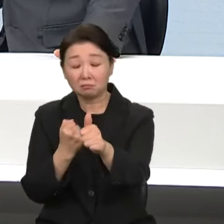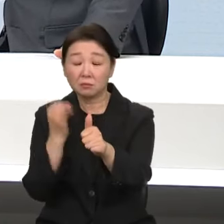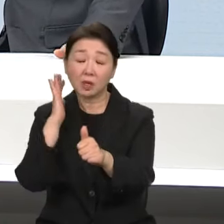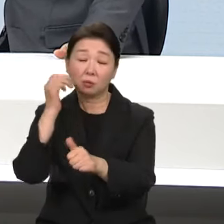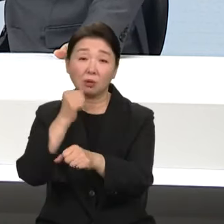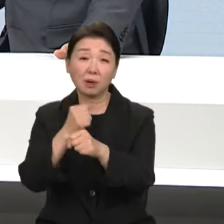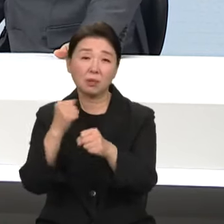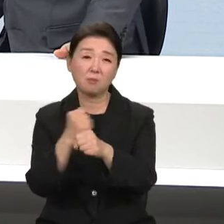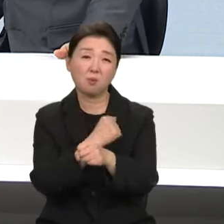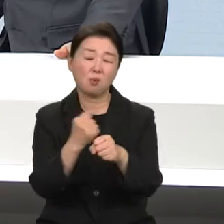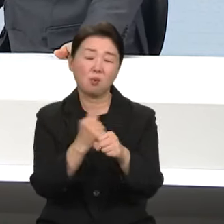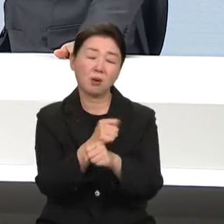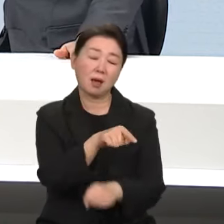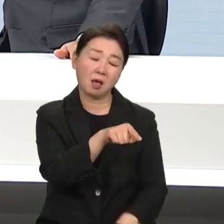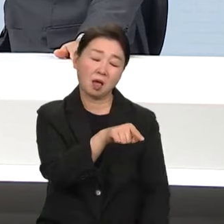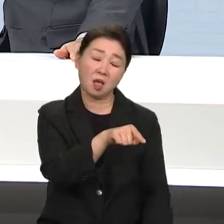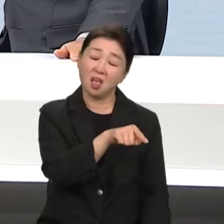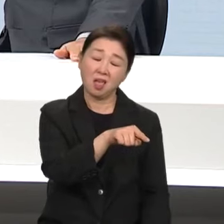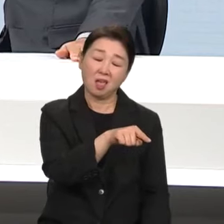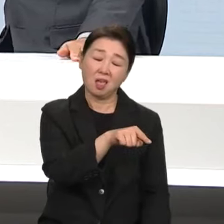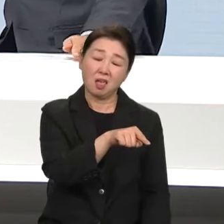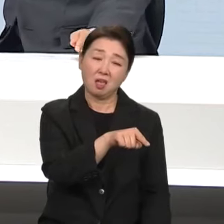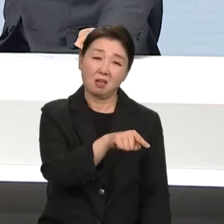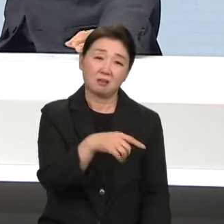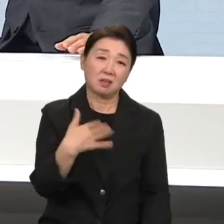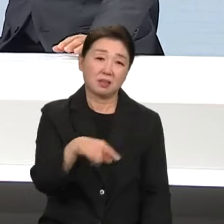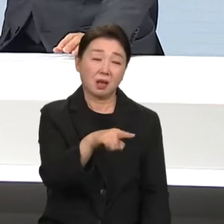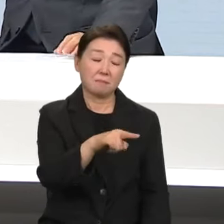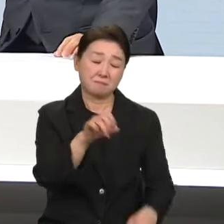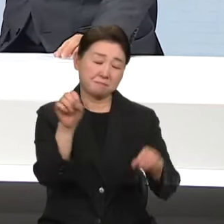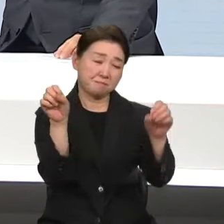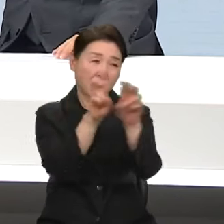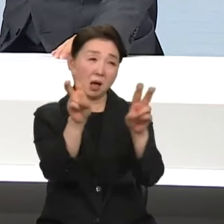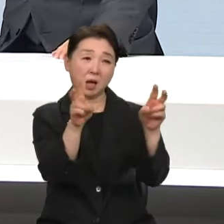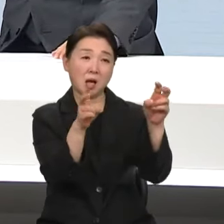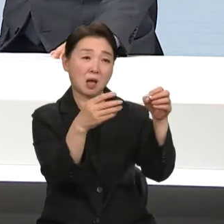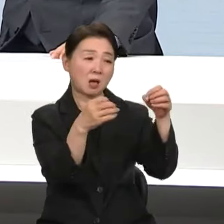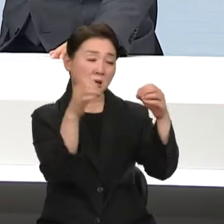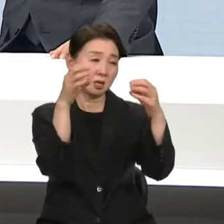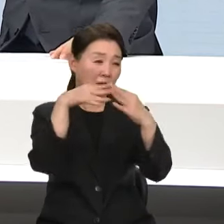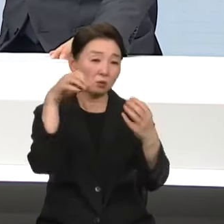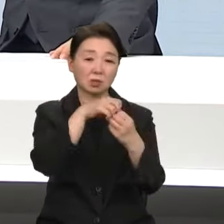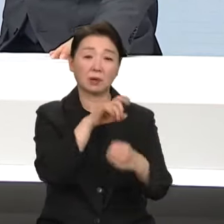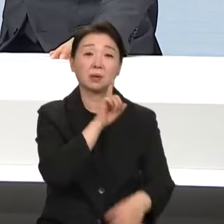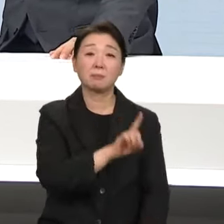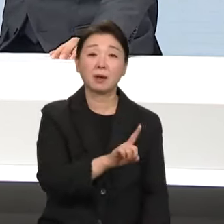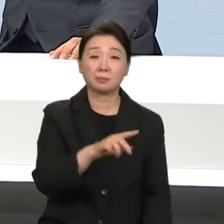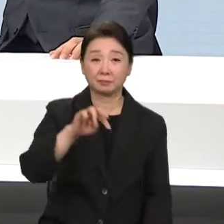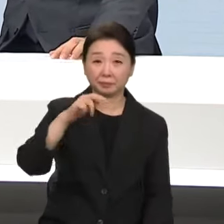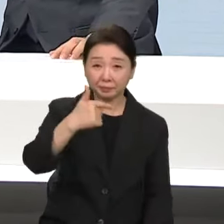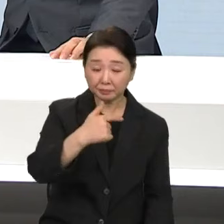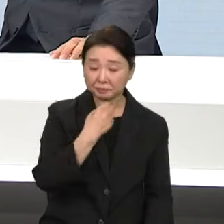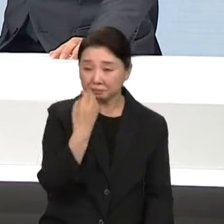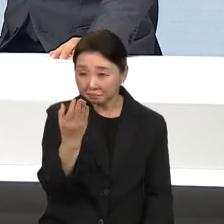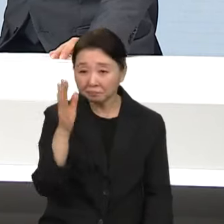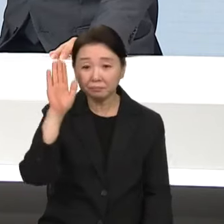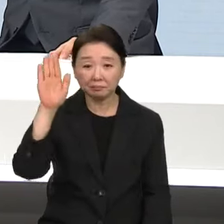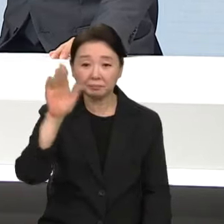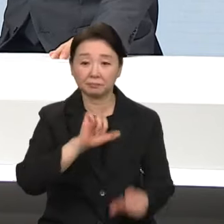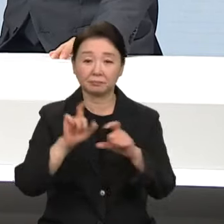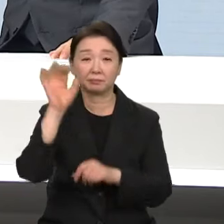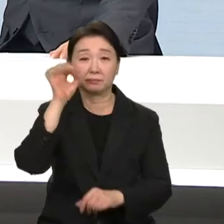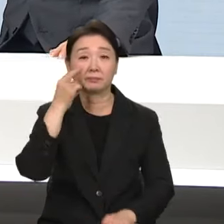수준이 대단하다. 뭐 벼락 맞을 집안이다 이런 식의 어떤 비난을 좀 적어놨는데 네. 신지우 부총장의 폭로 이후에 좀 더